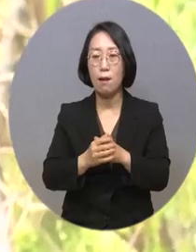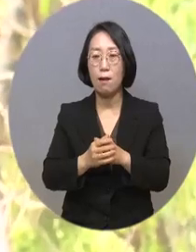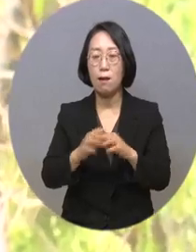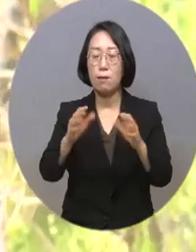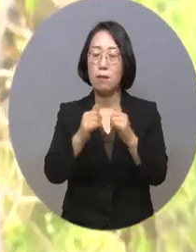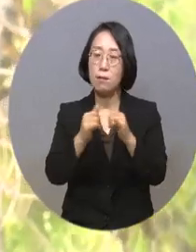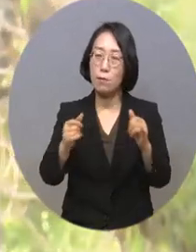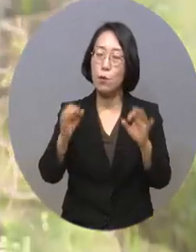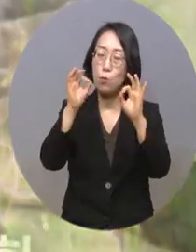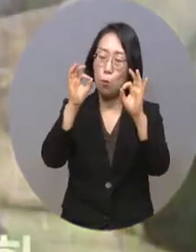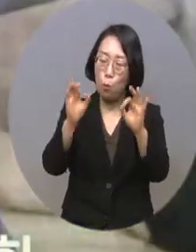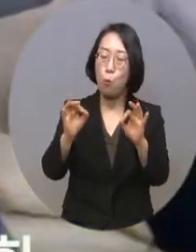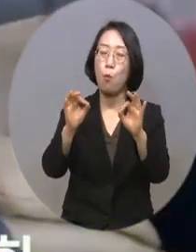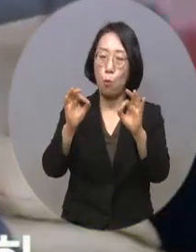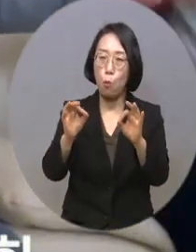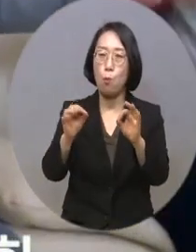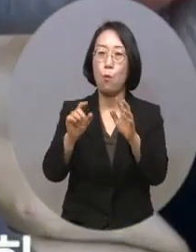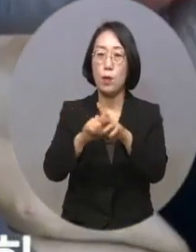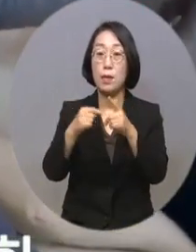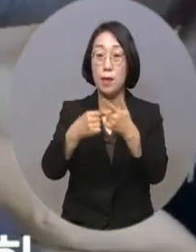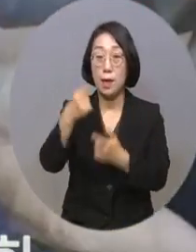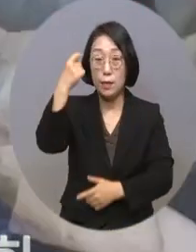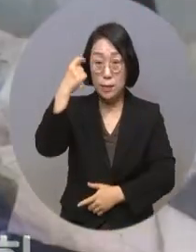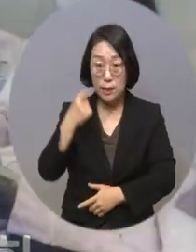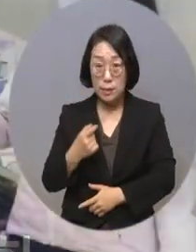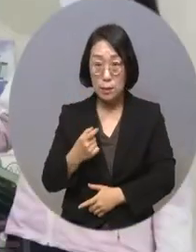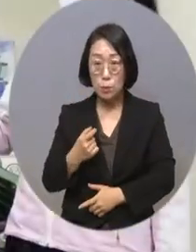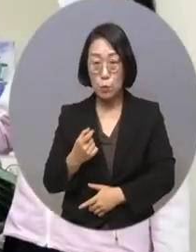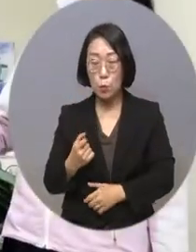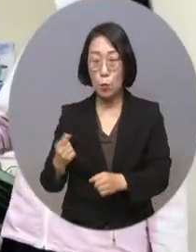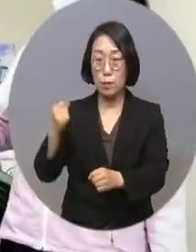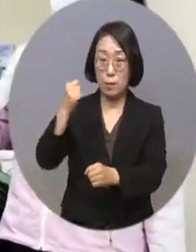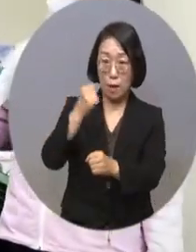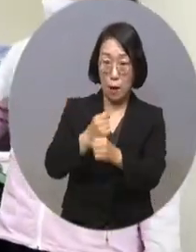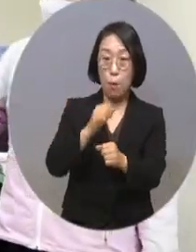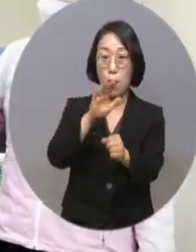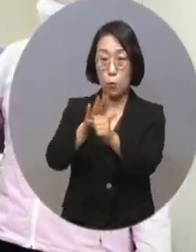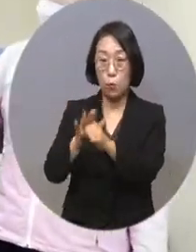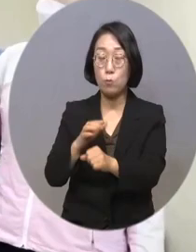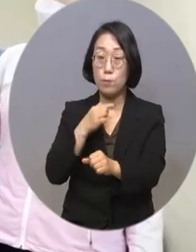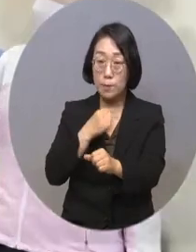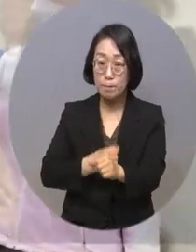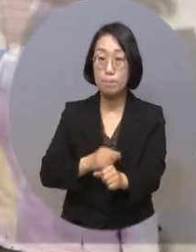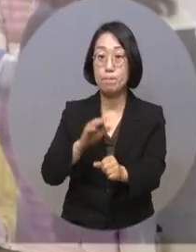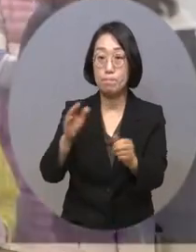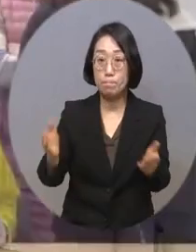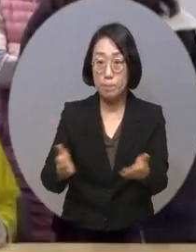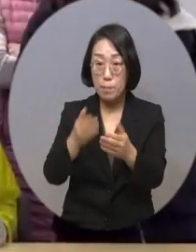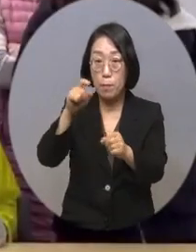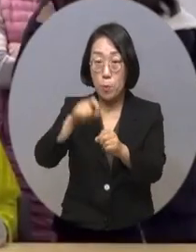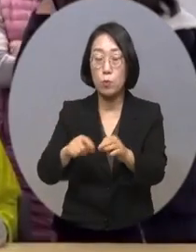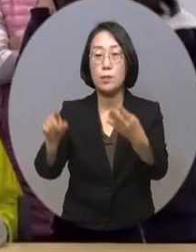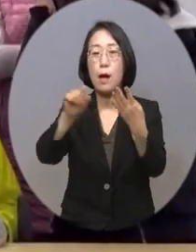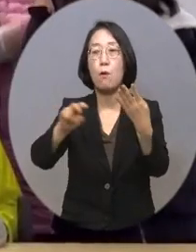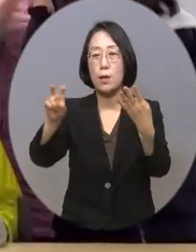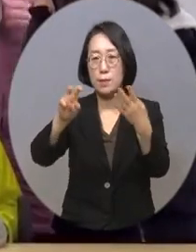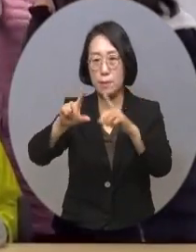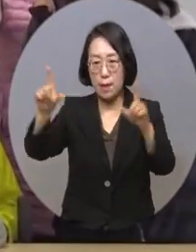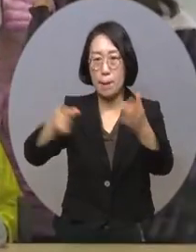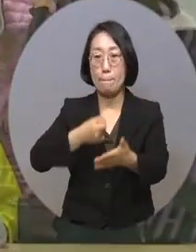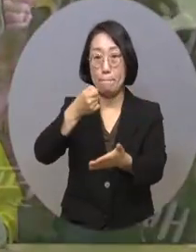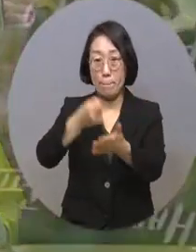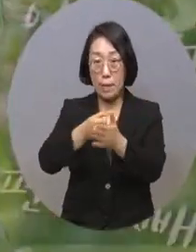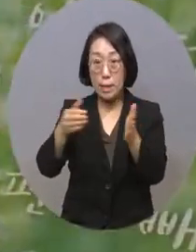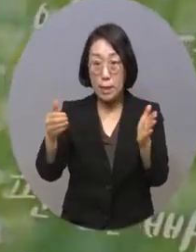국민의 이해를 깊게 하고 장애인의 재활 의욕을 높이기 위해 매년 4월 20일을 지정하고